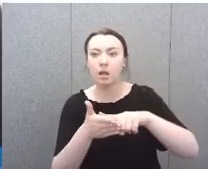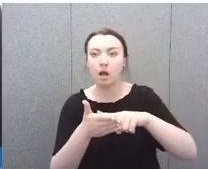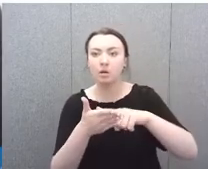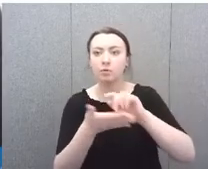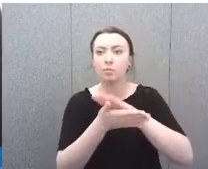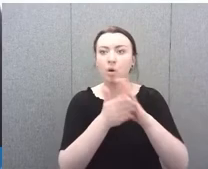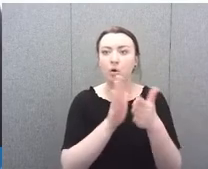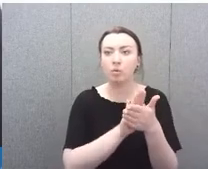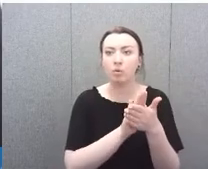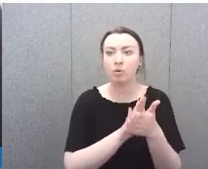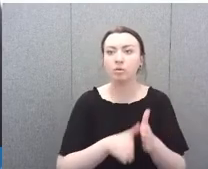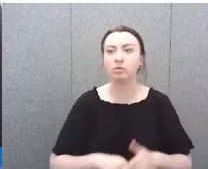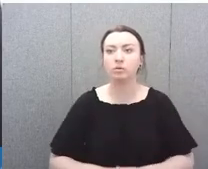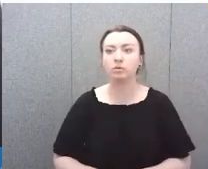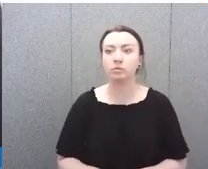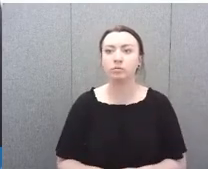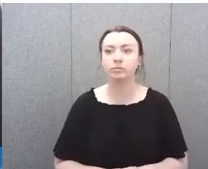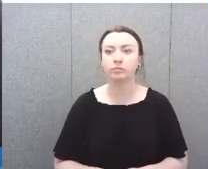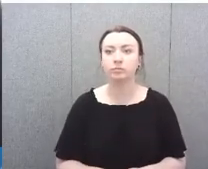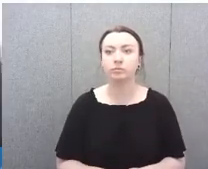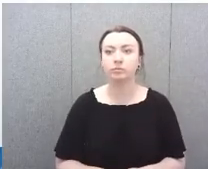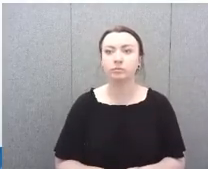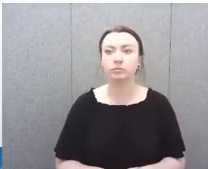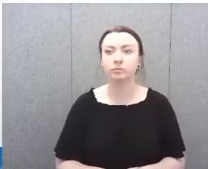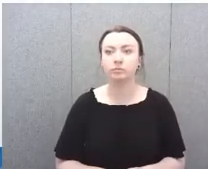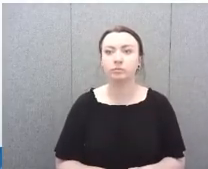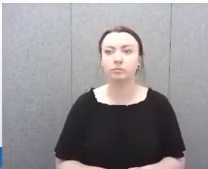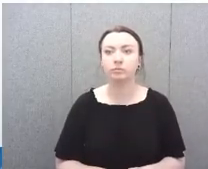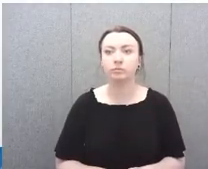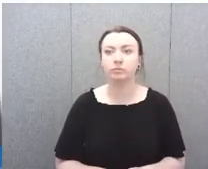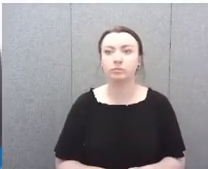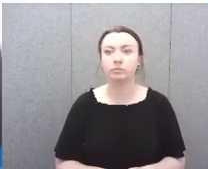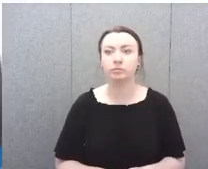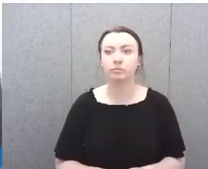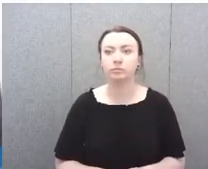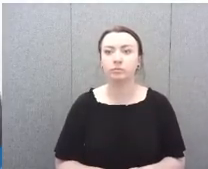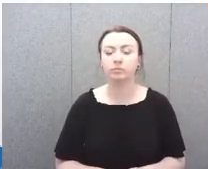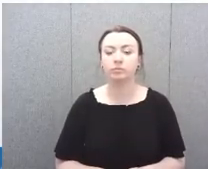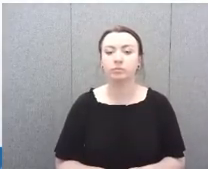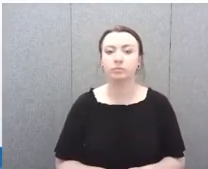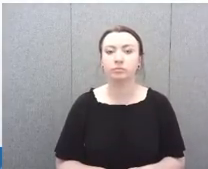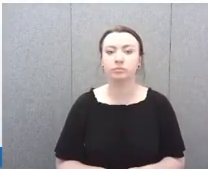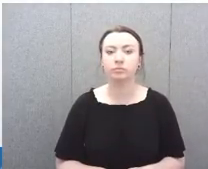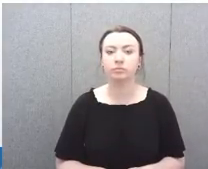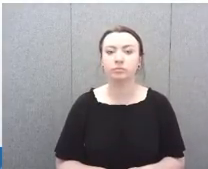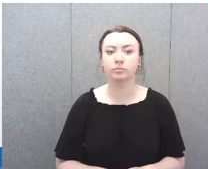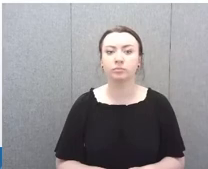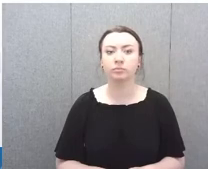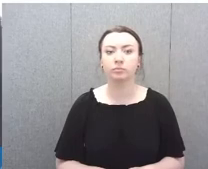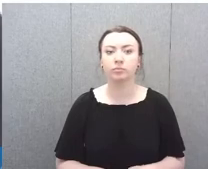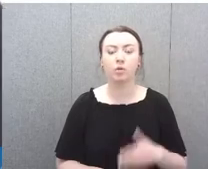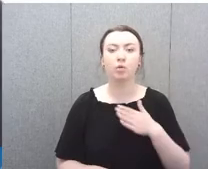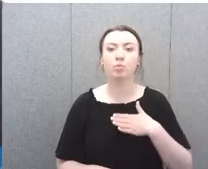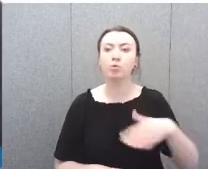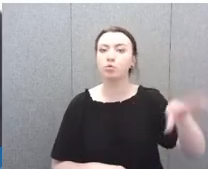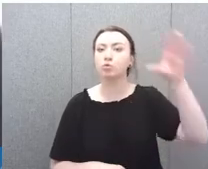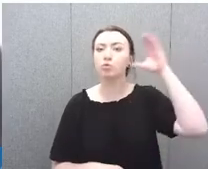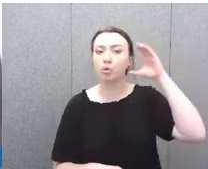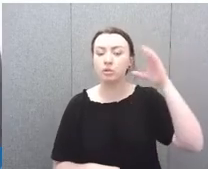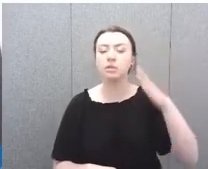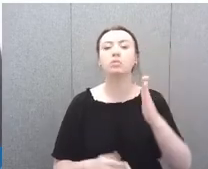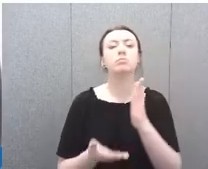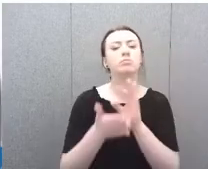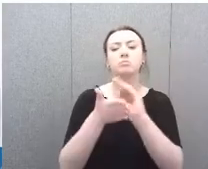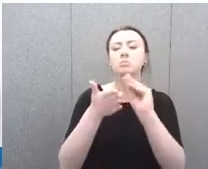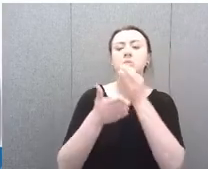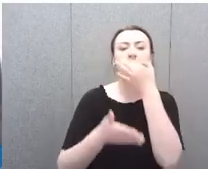задать вопросы, которые были нам заданы во время сессии в чате нашими участниками, слушателями.